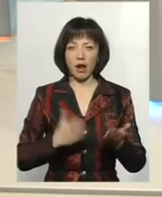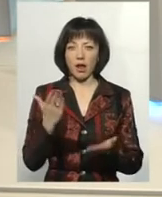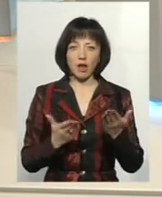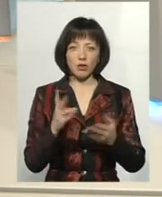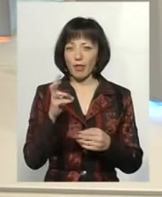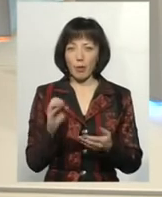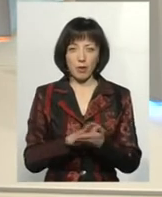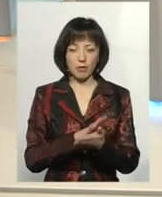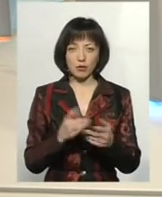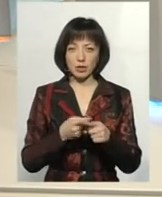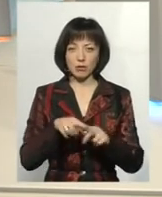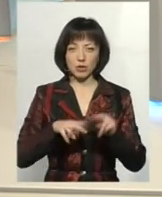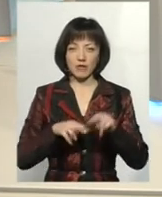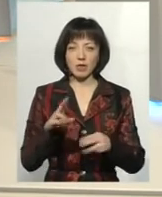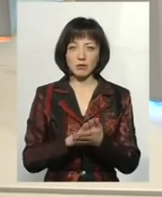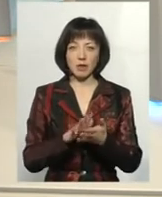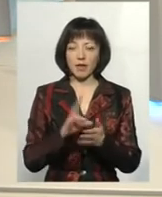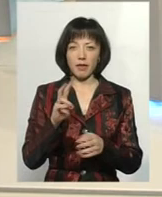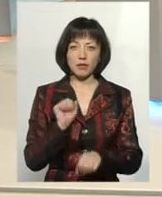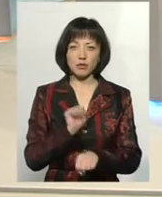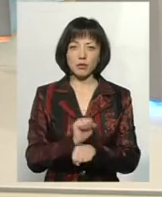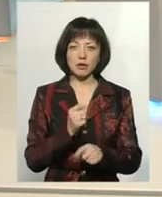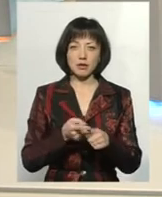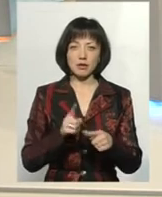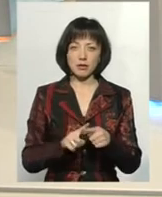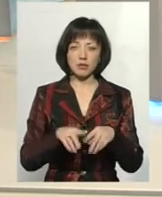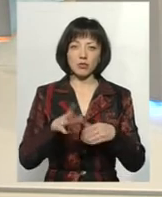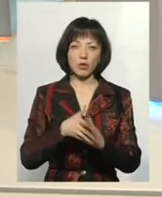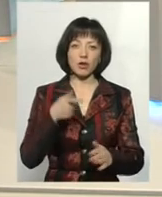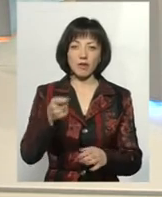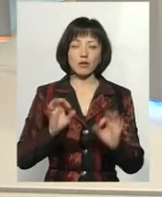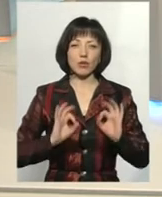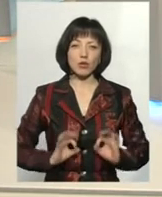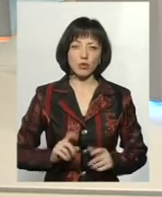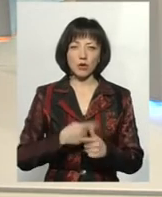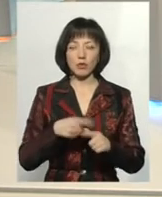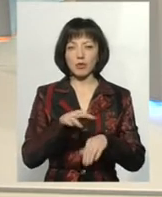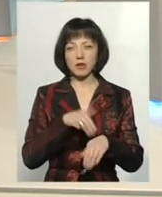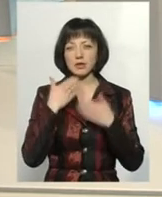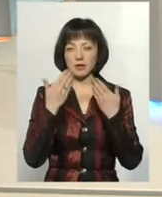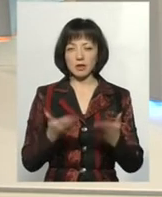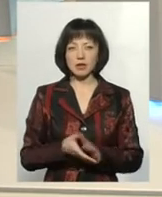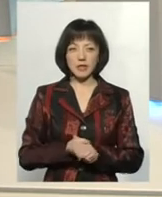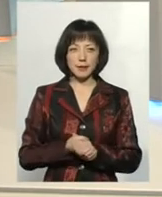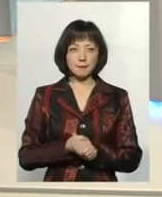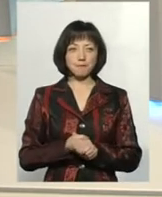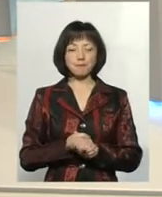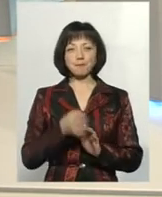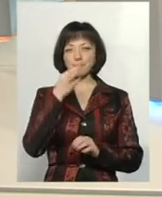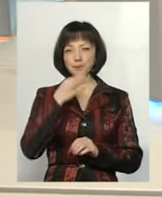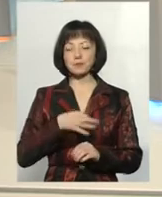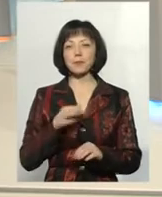не приберуть це будівельне сміття і не зупинять, то будемо подавати до прокуратури чи в міліцію звертатися. Навіть так, скажіть, будь ласка,